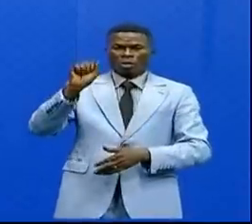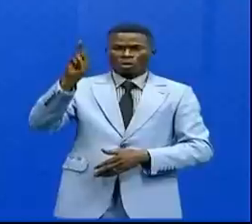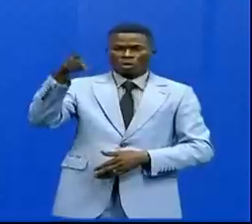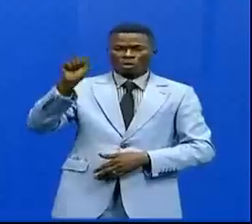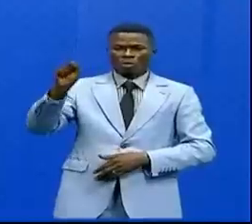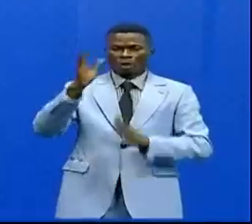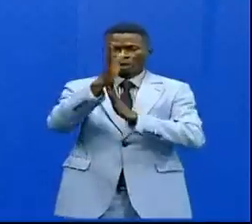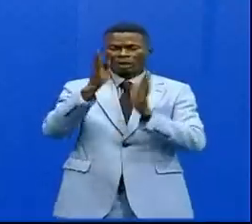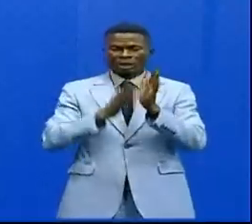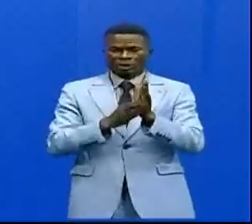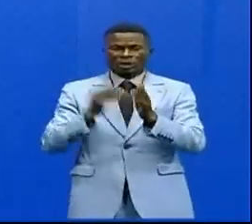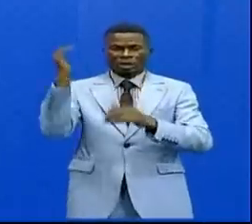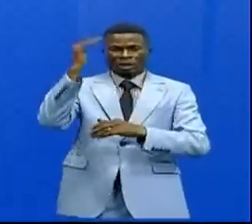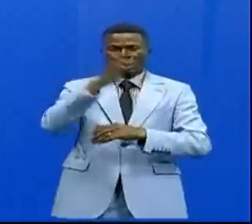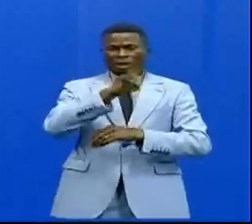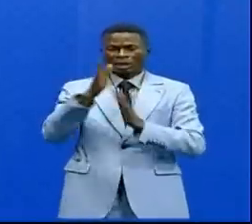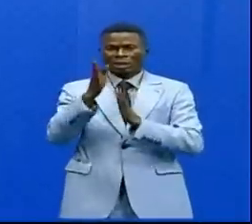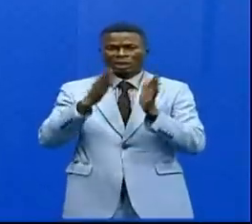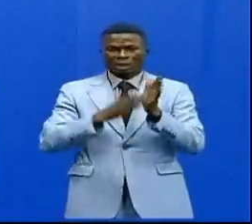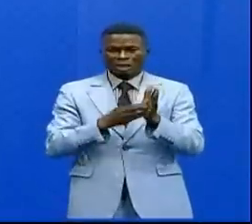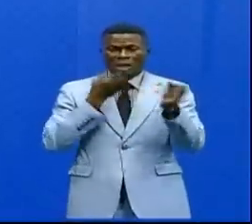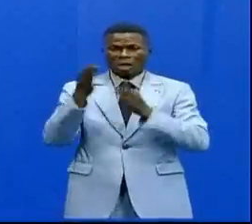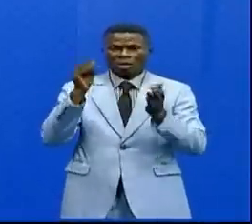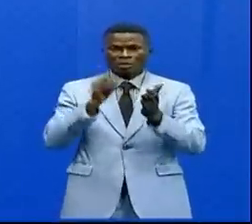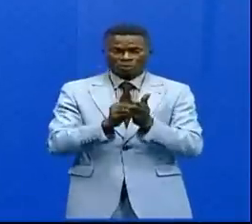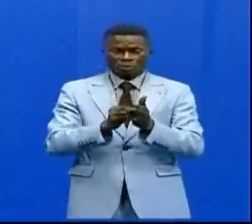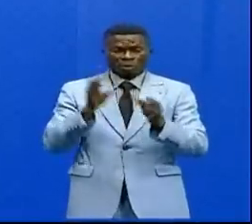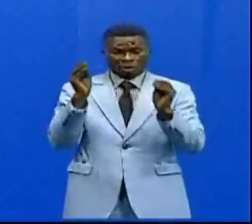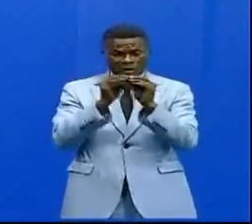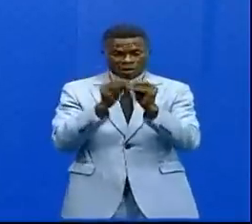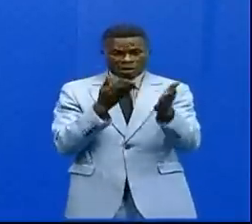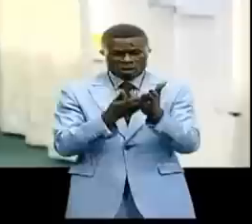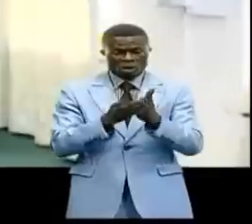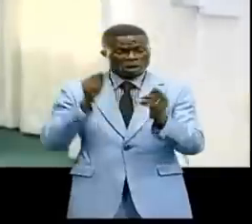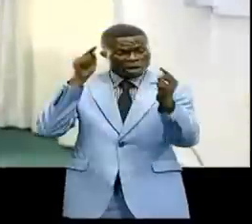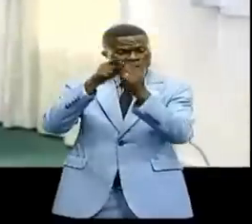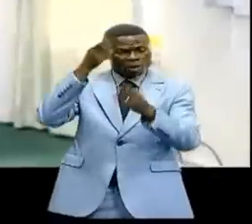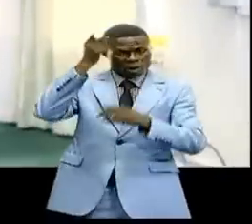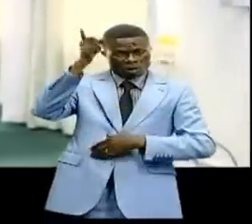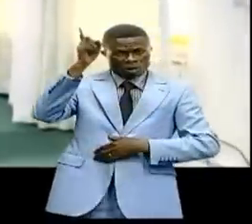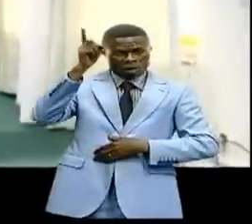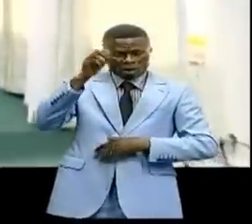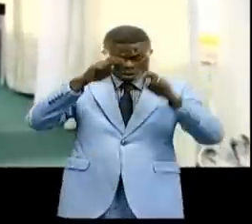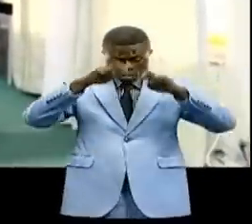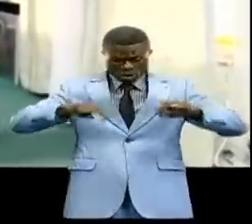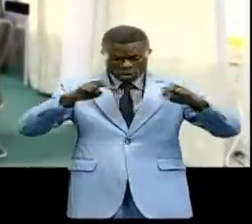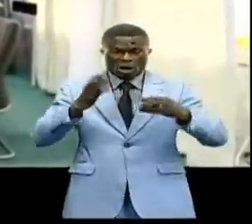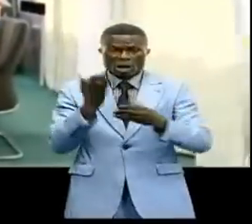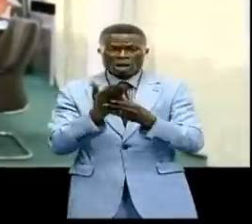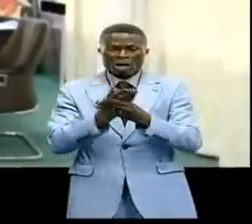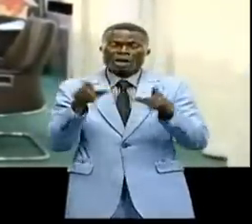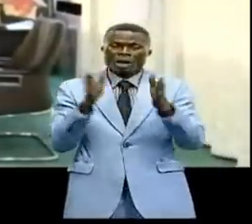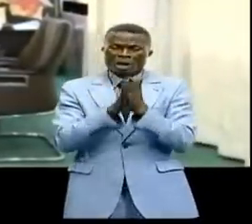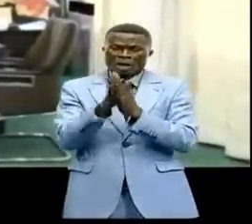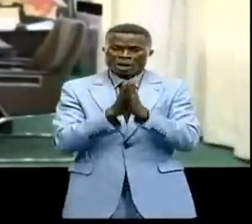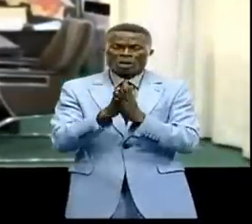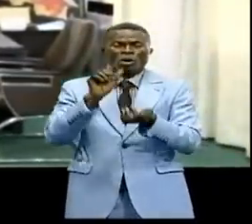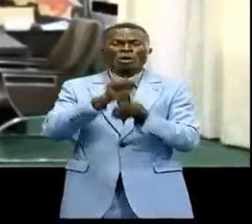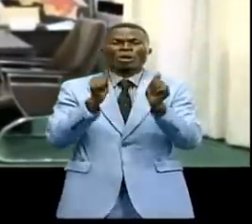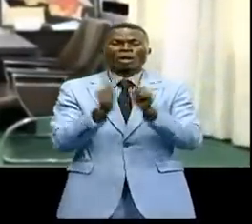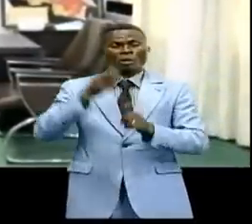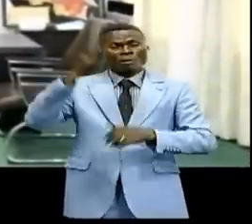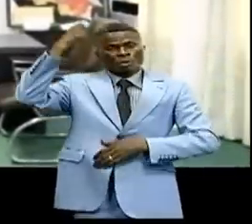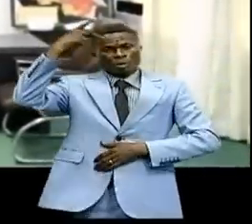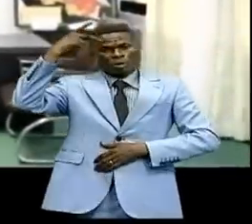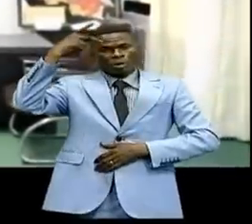décembre 2019. Il a précisé que ces assises avaient pour objectif d'examiner les dossiers relatifs à la situation